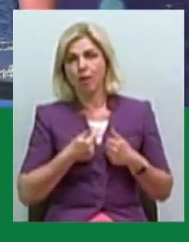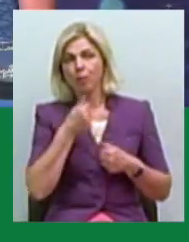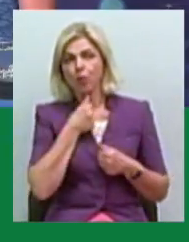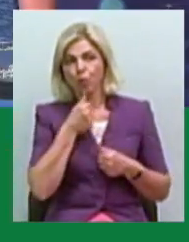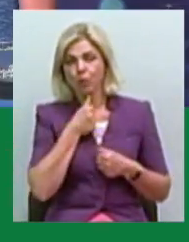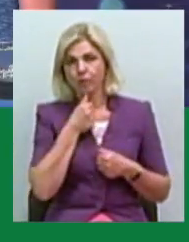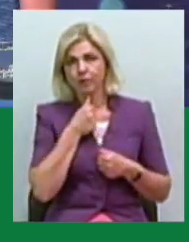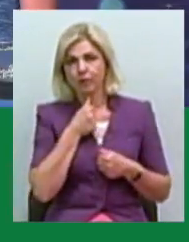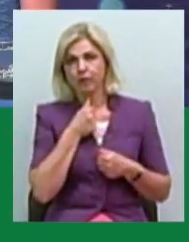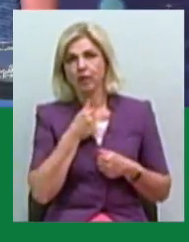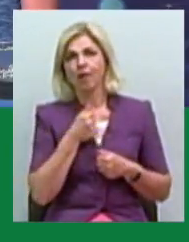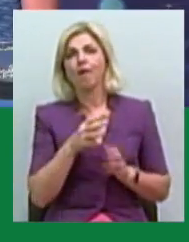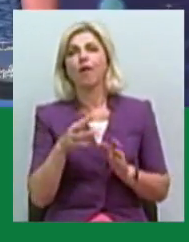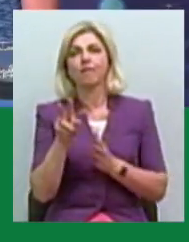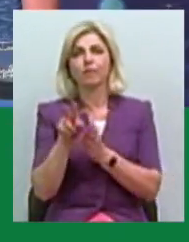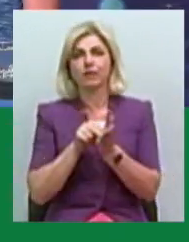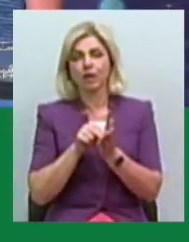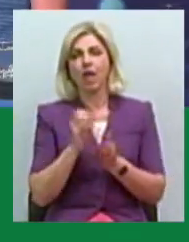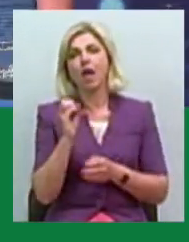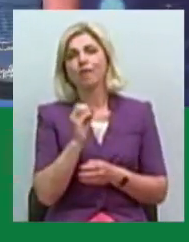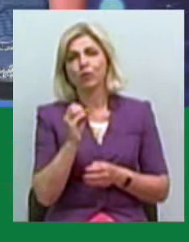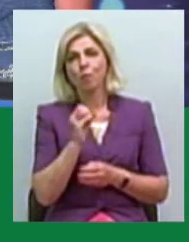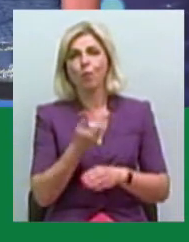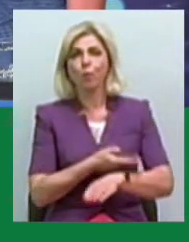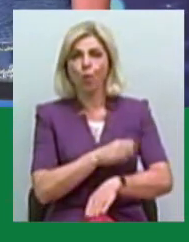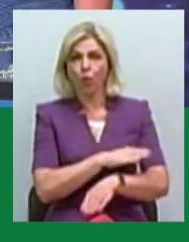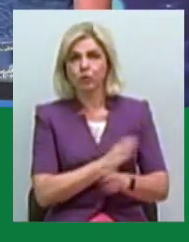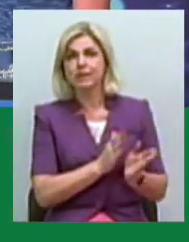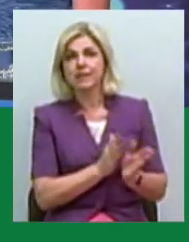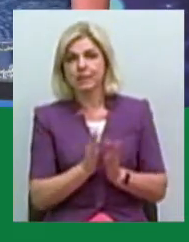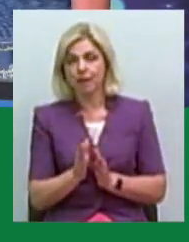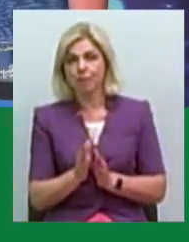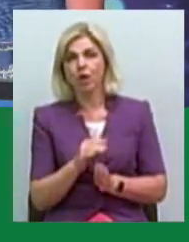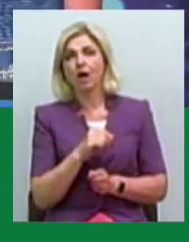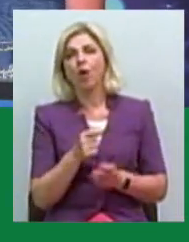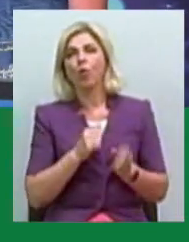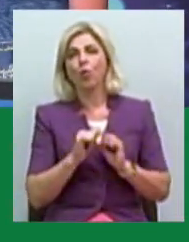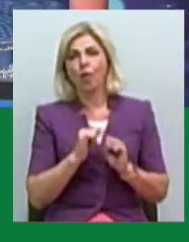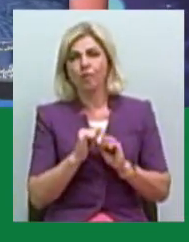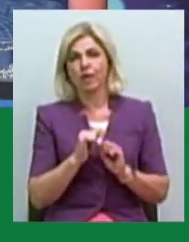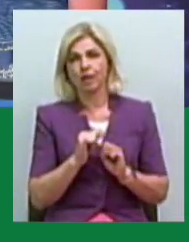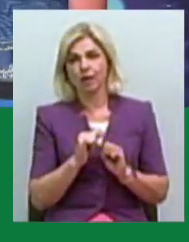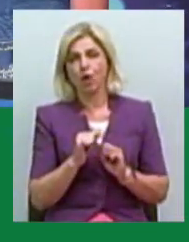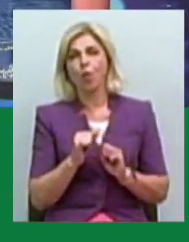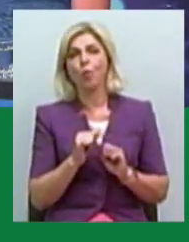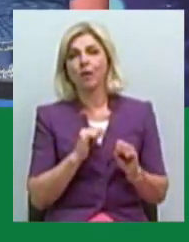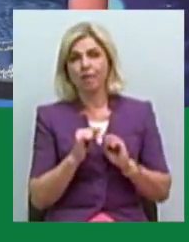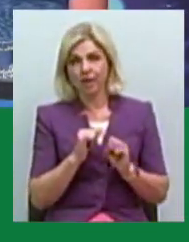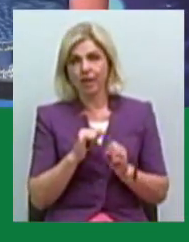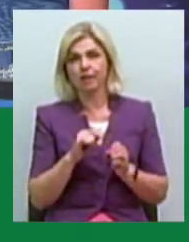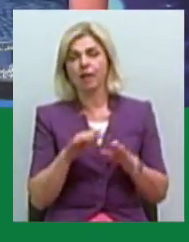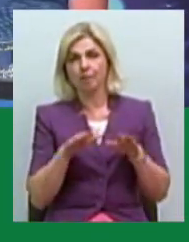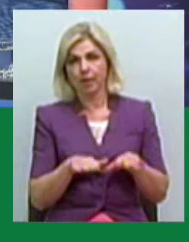втиснути європейську або, ну, скажімо, польську систему місцевого самоврядування або місцевого управління